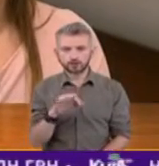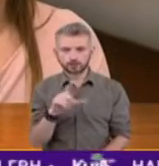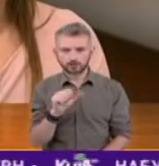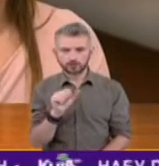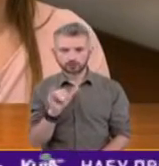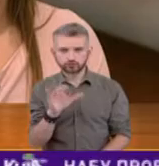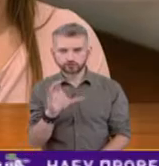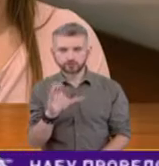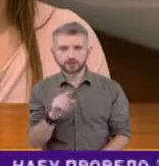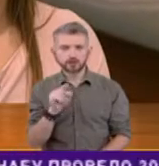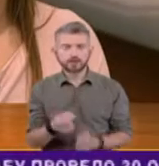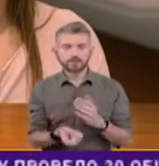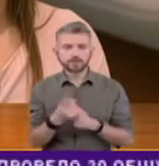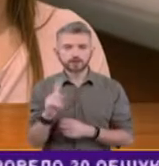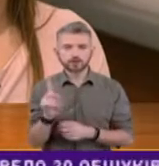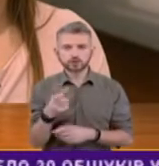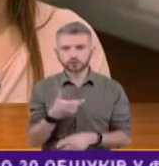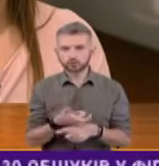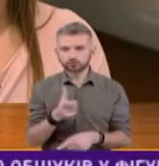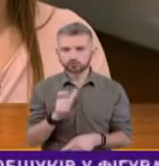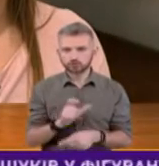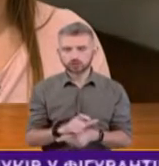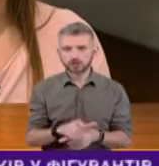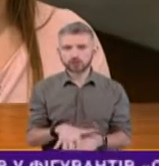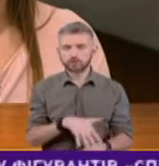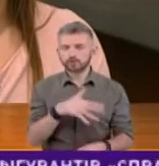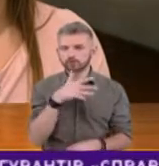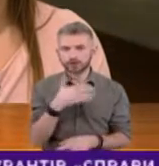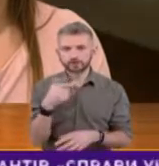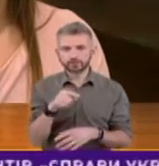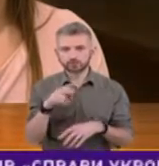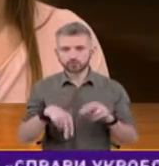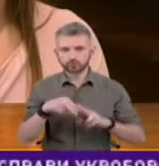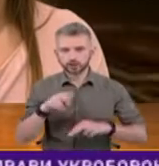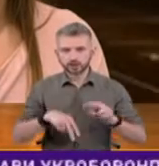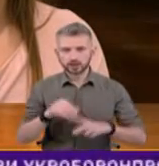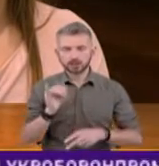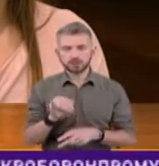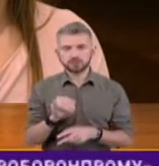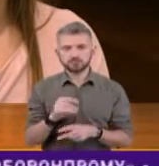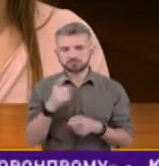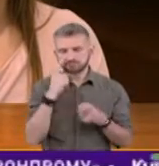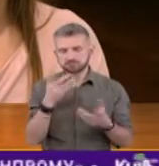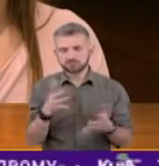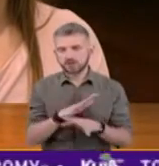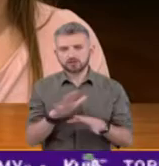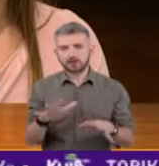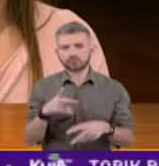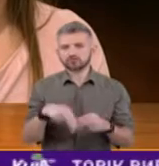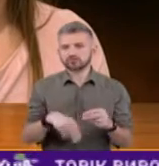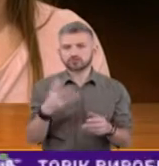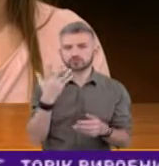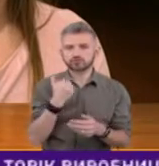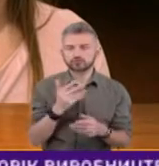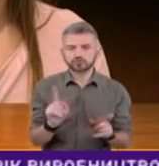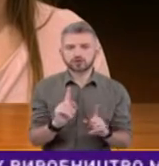там вияснили, що дуже довгий час вже він будується. І не ясно, чим воно закінчиться, чи його